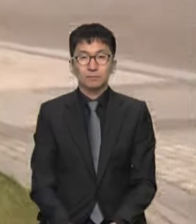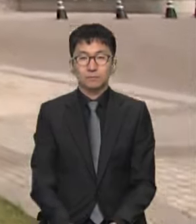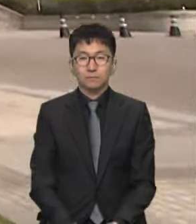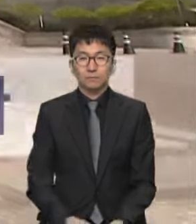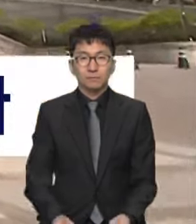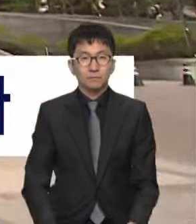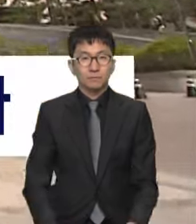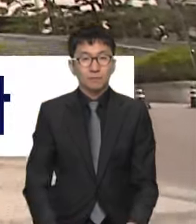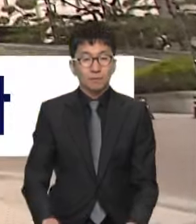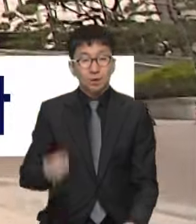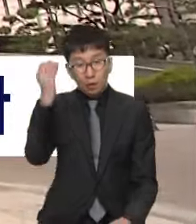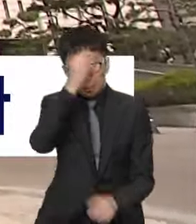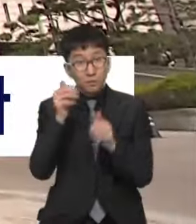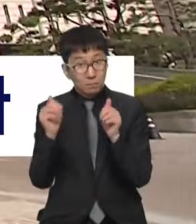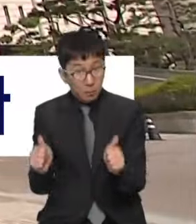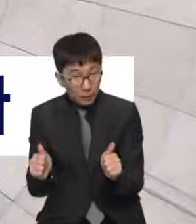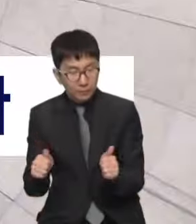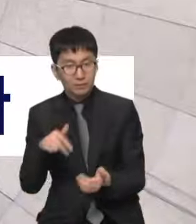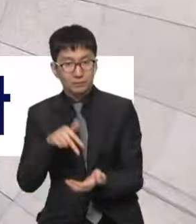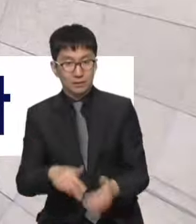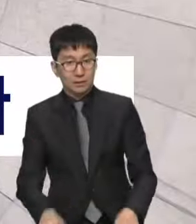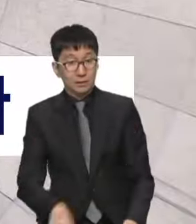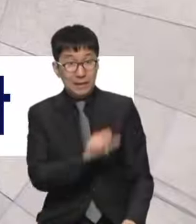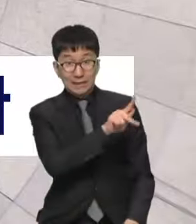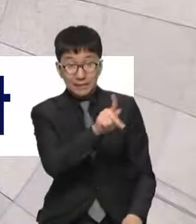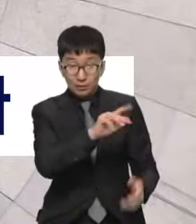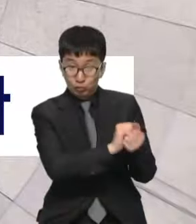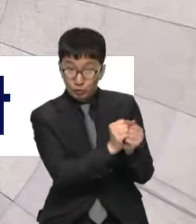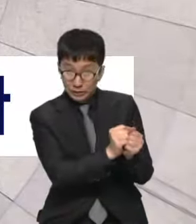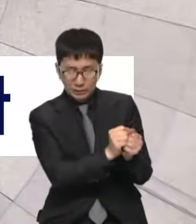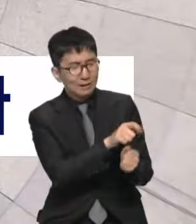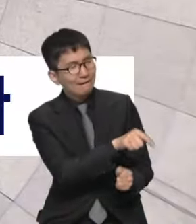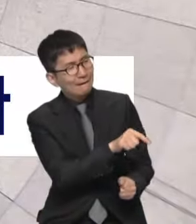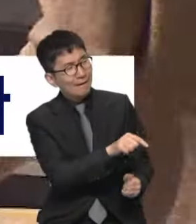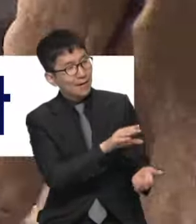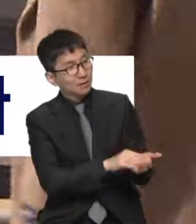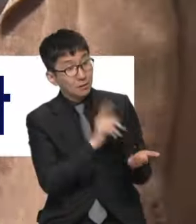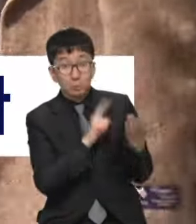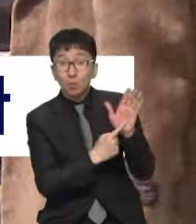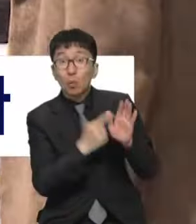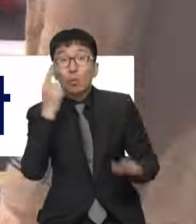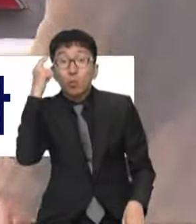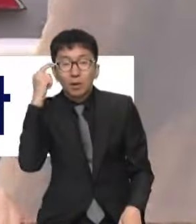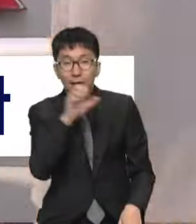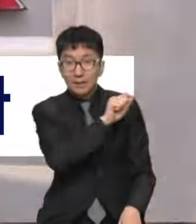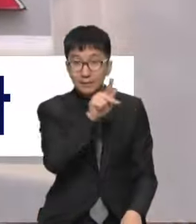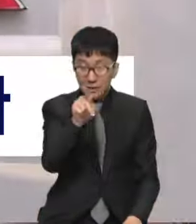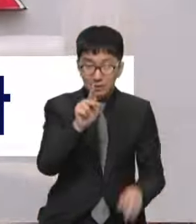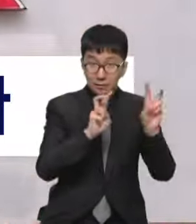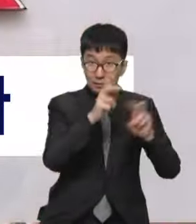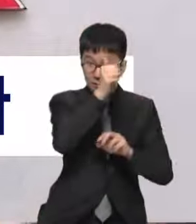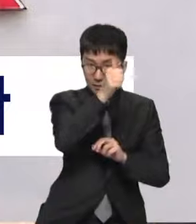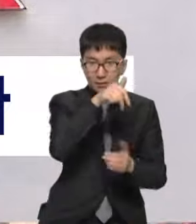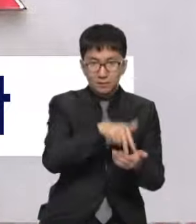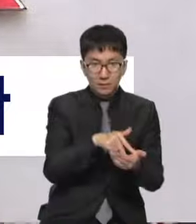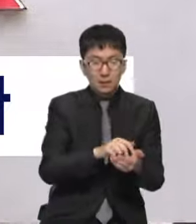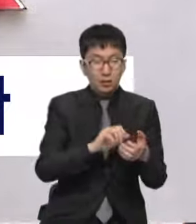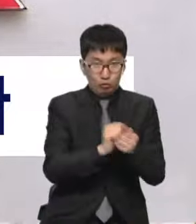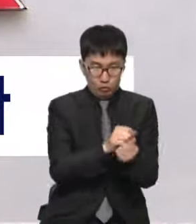항소심 재판부가 SK 주식을 분할 대상으로 판단했던 핵심 이유는 최태원 회장이 SK 주식 가치 상승에 크게